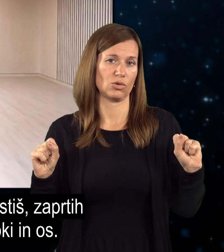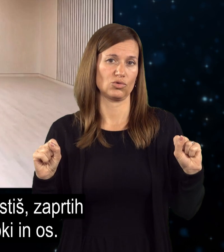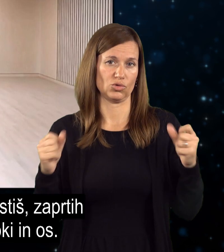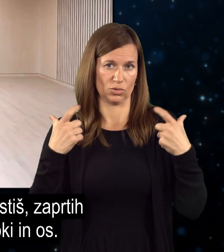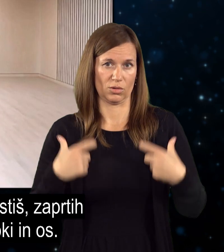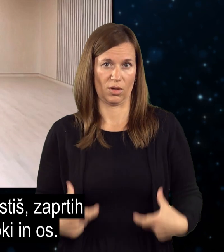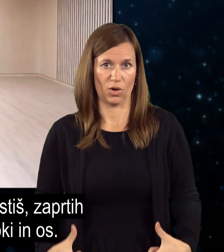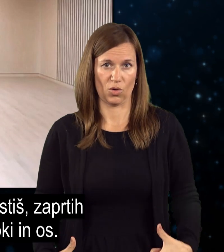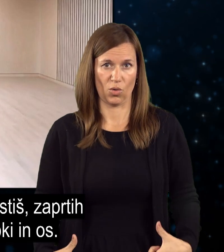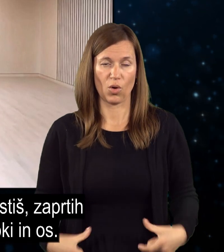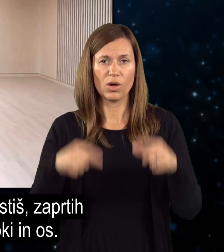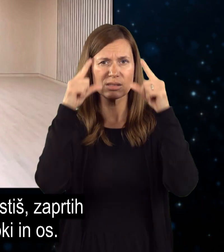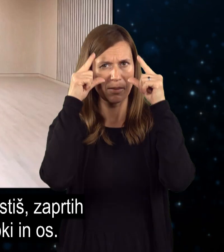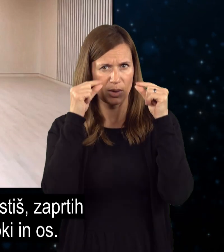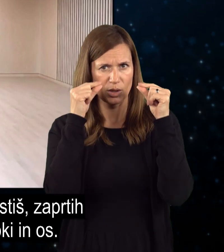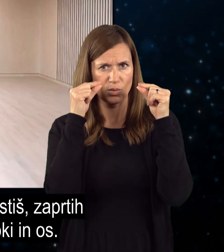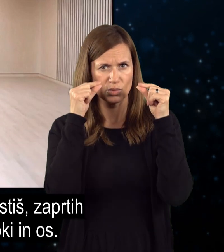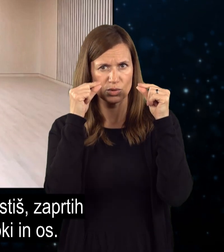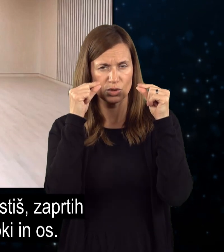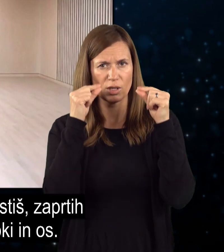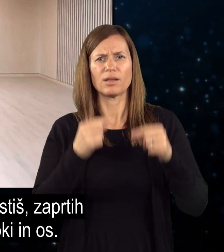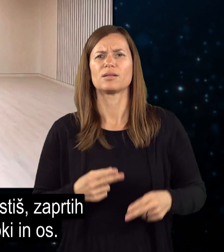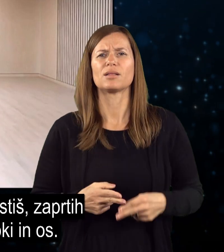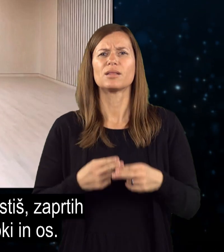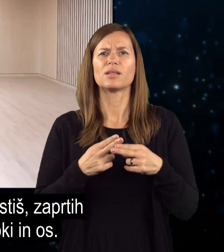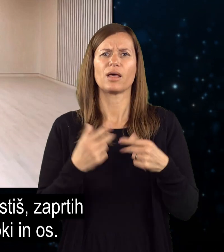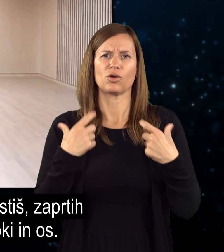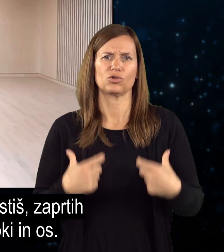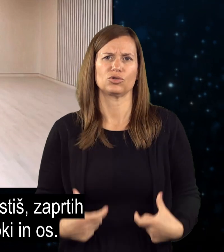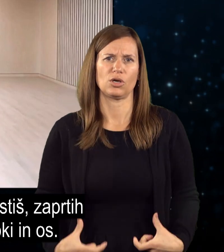sprostiš. Zaprtih oči, teža,